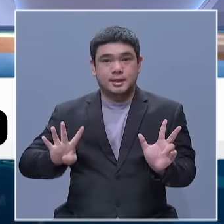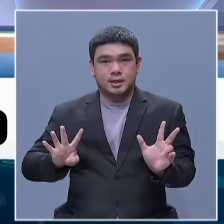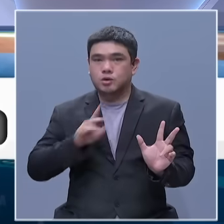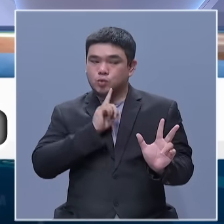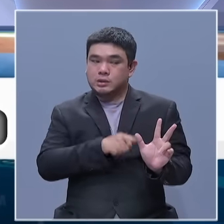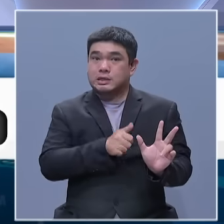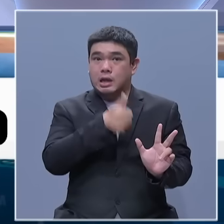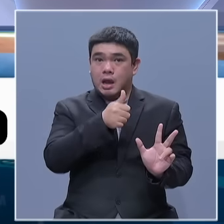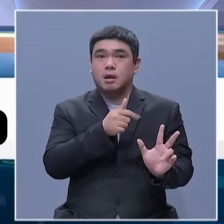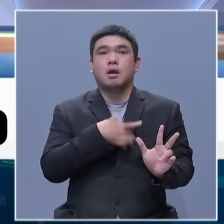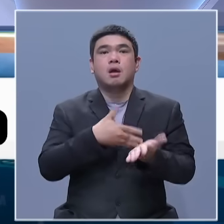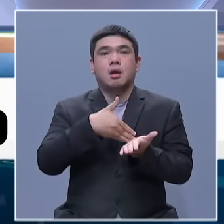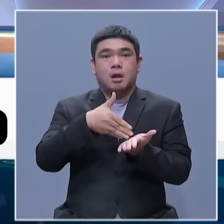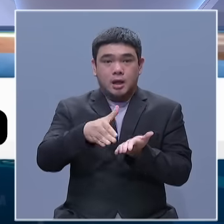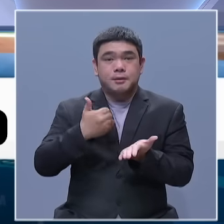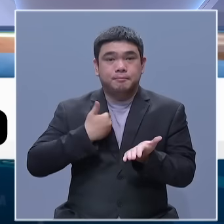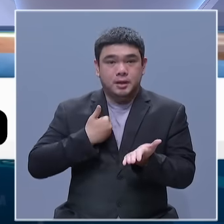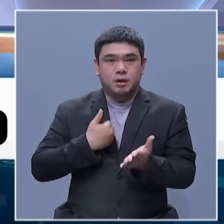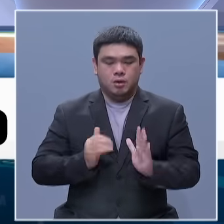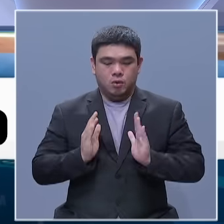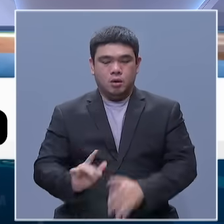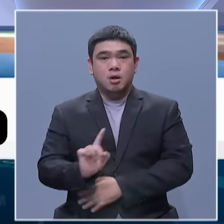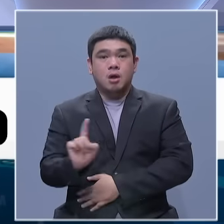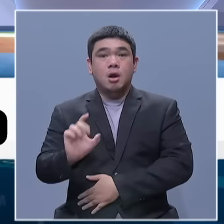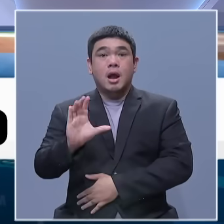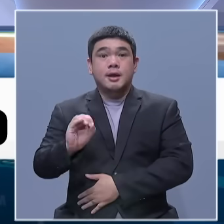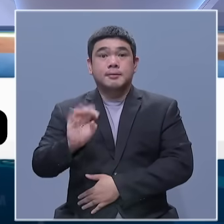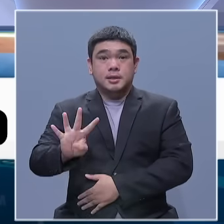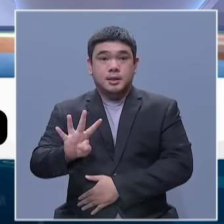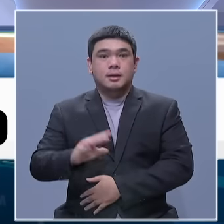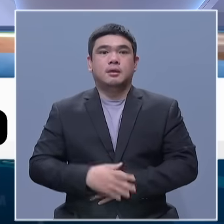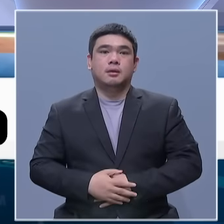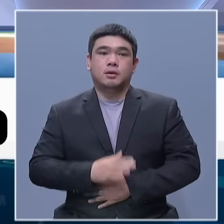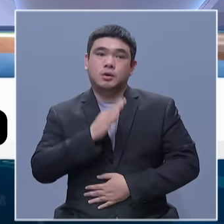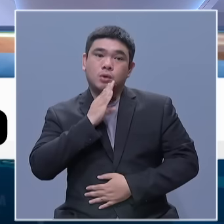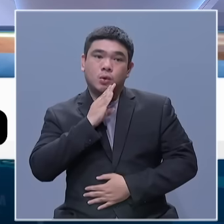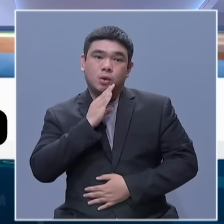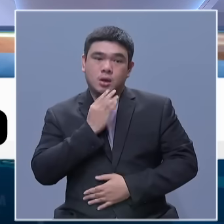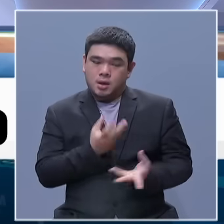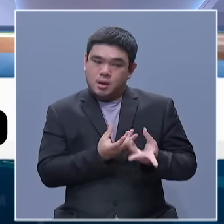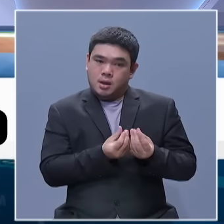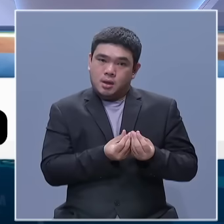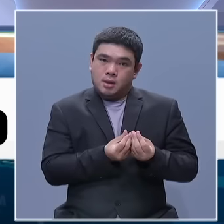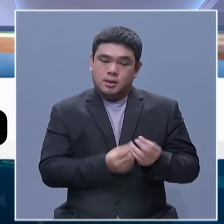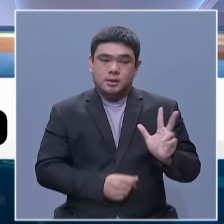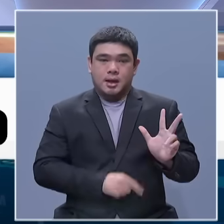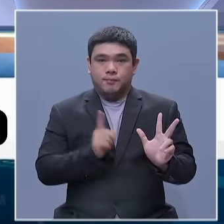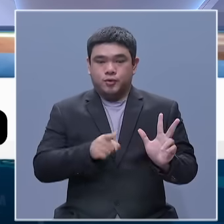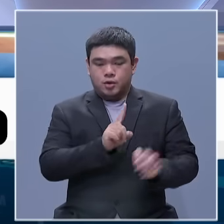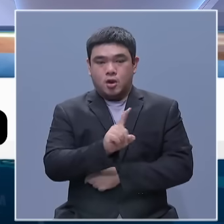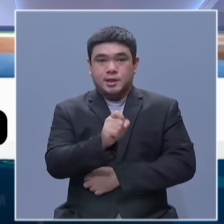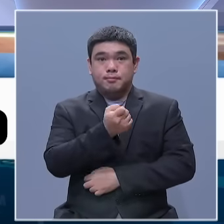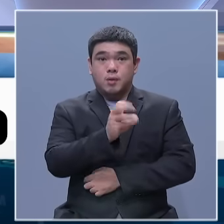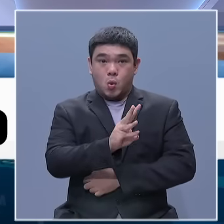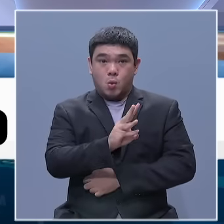และกรรมการบริหารพรรครวมทั้งหมด 154คน ใช่ค่ะ ของพรรคก้าวไกล ดังนั้นน่ะถ้า3ใน4ก็คือตัวเลขที่116